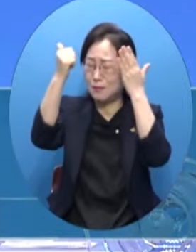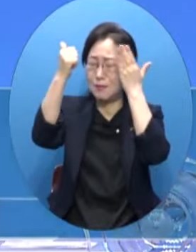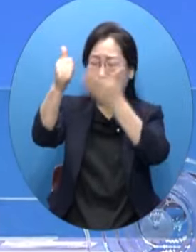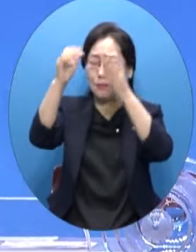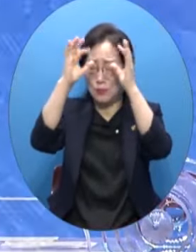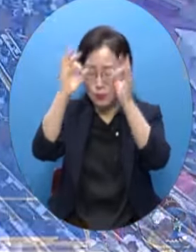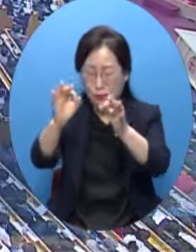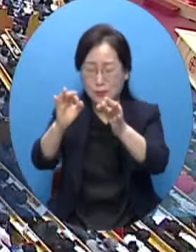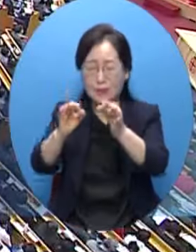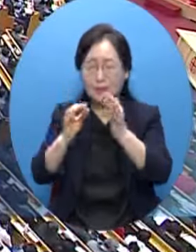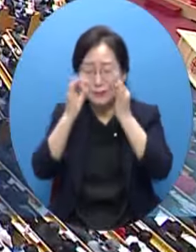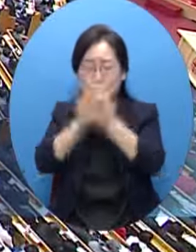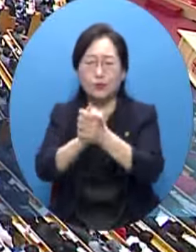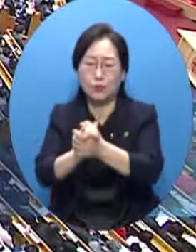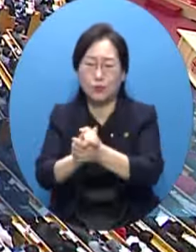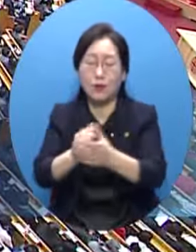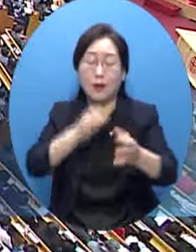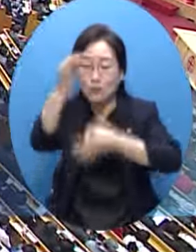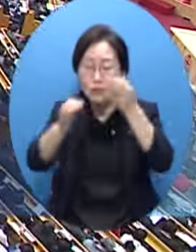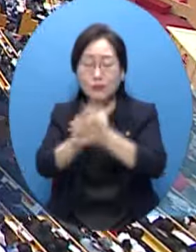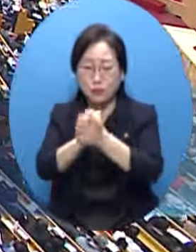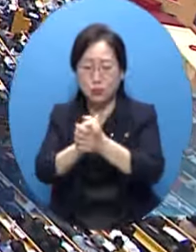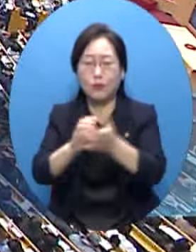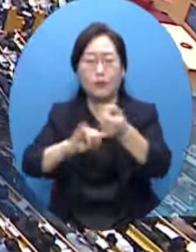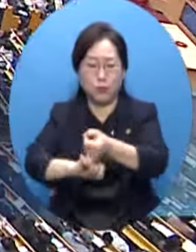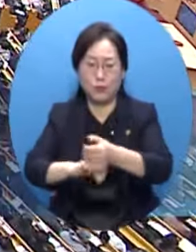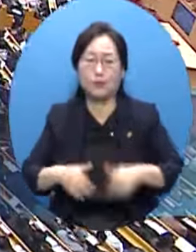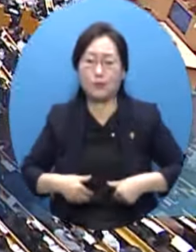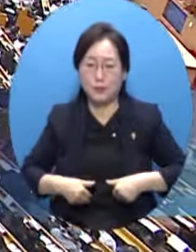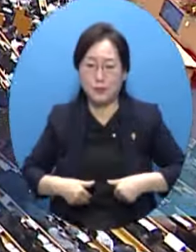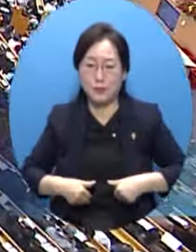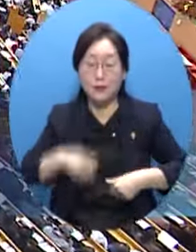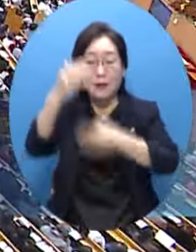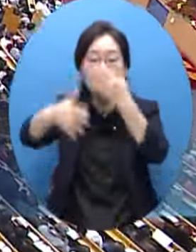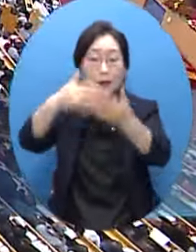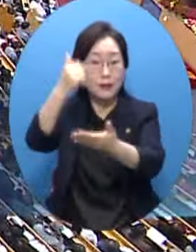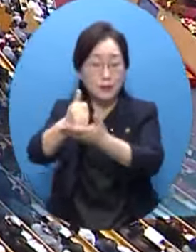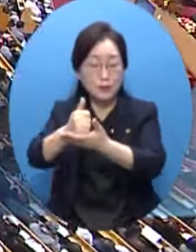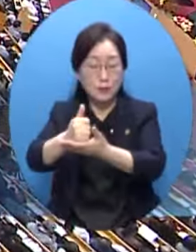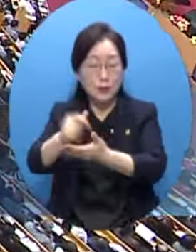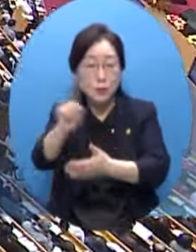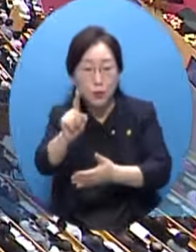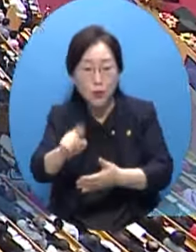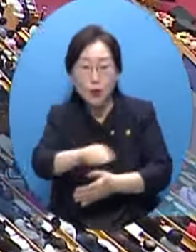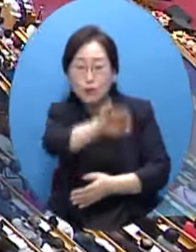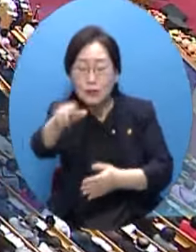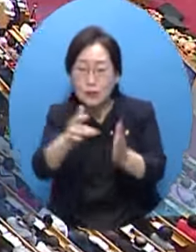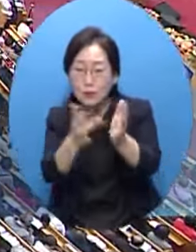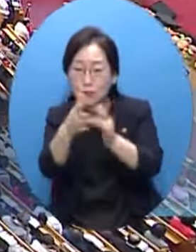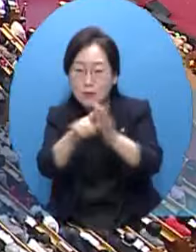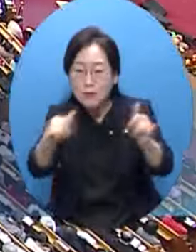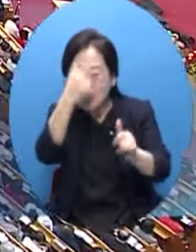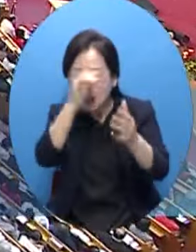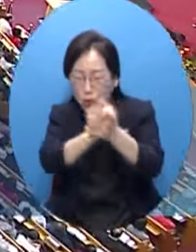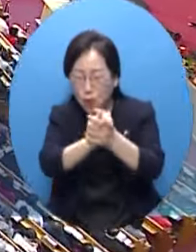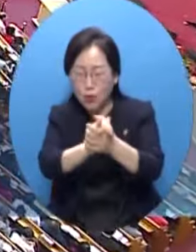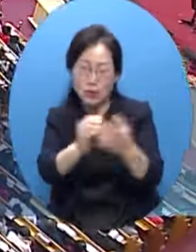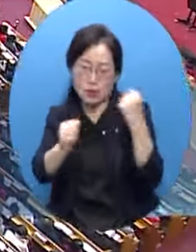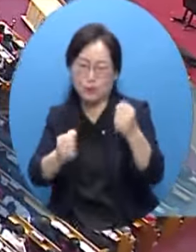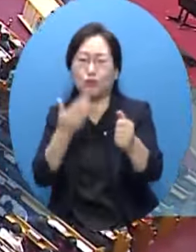간구해야 될 때입니다. 주님께 부르짖어 기도해야 할 때인 것입니다. 하나님께서 우리에게 기도라고 하는 위대한 무기를 주셨습니다. 절망의 때